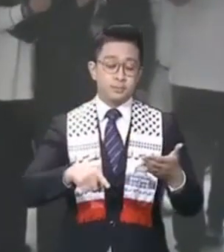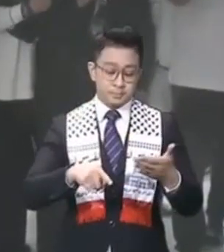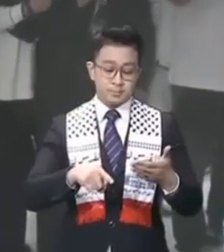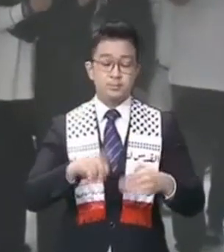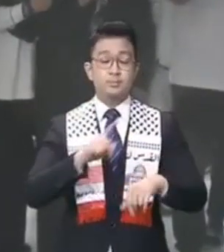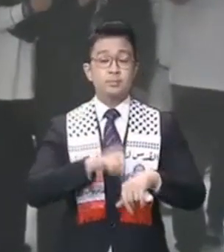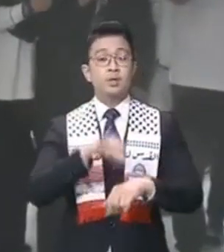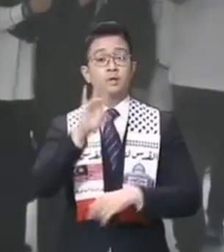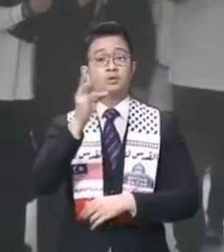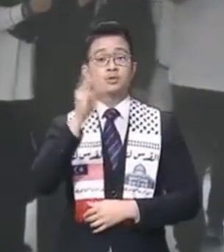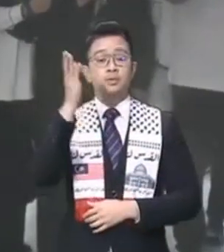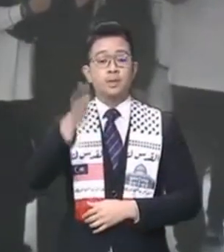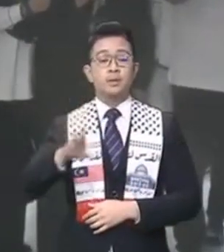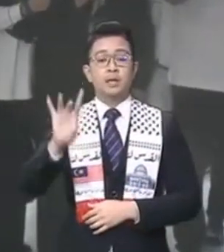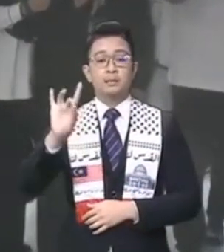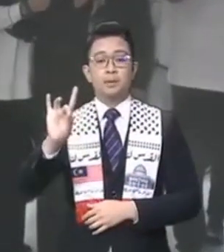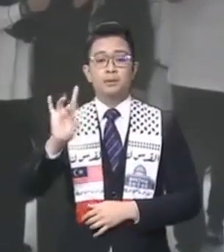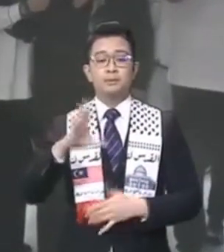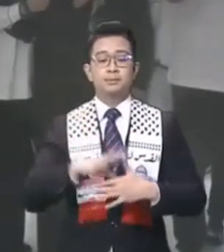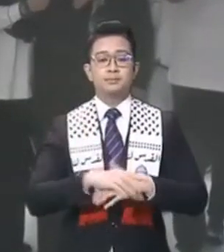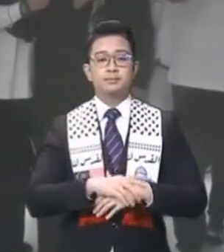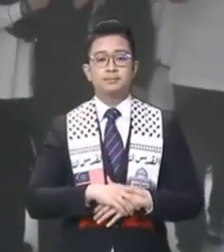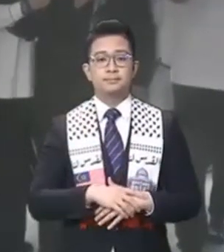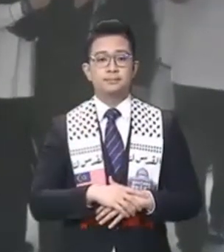berlangsung pada 17 ogos